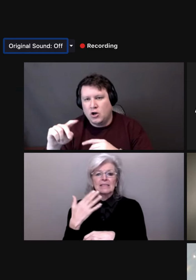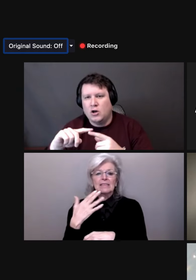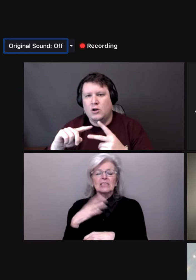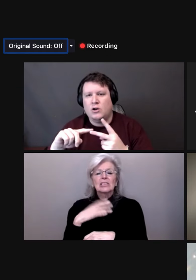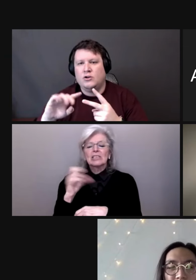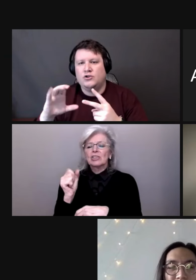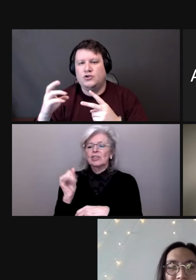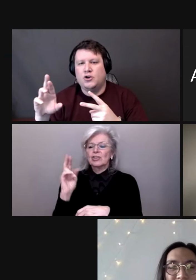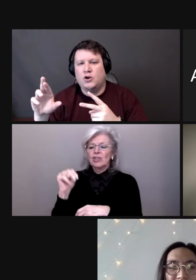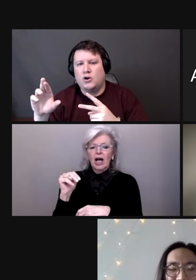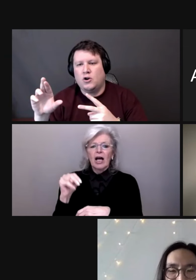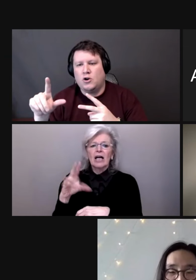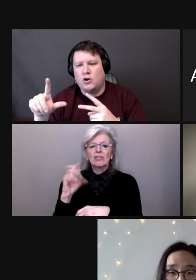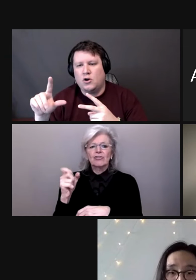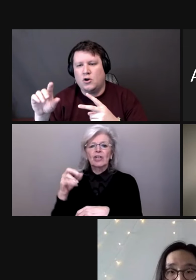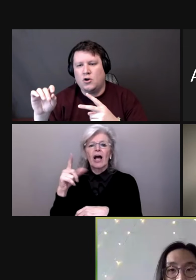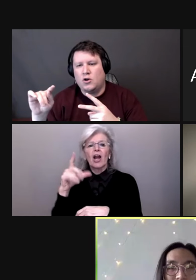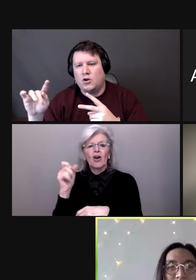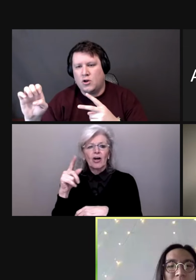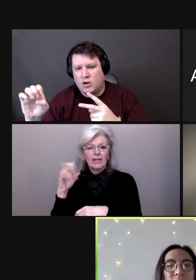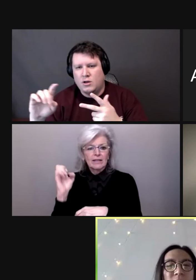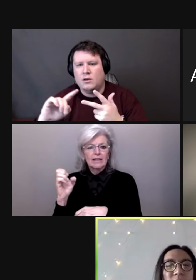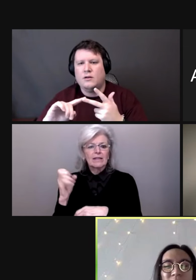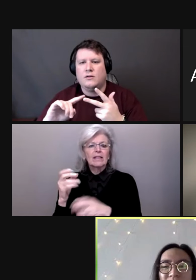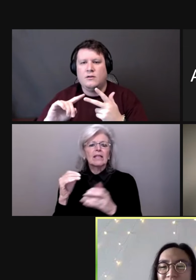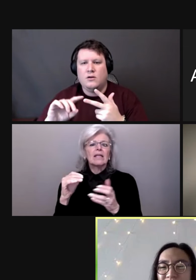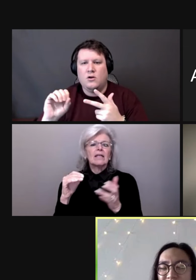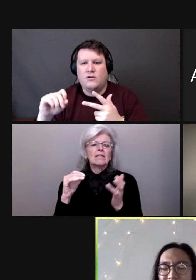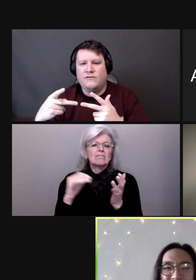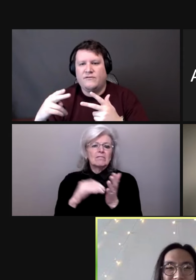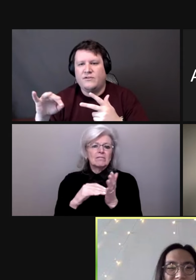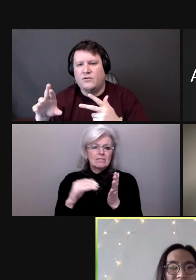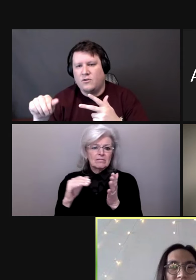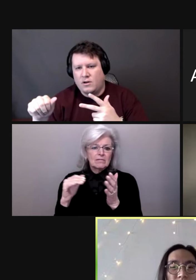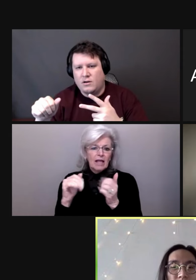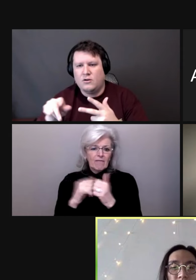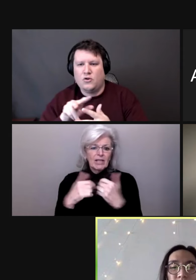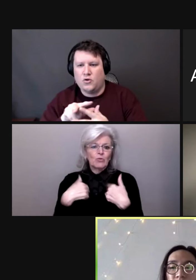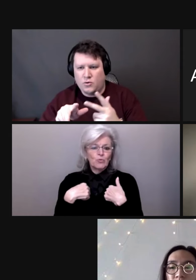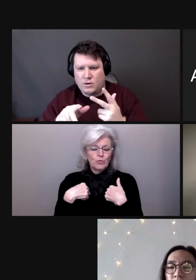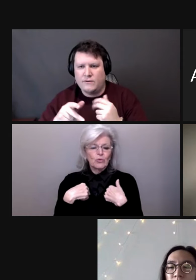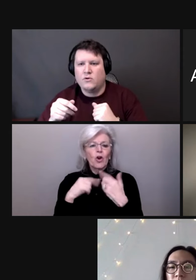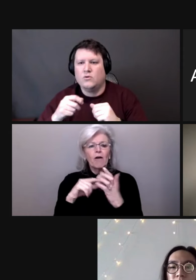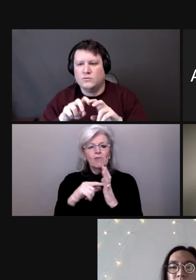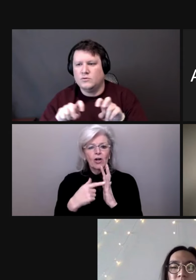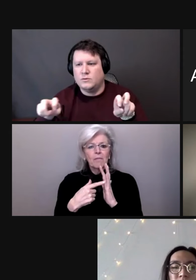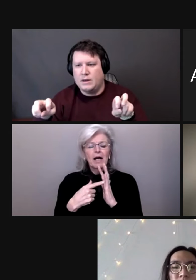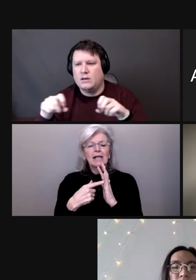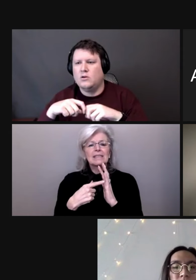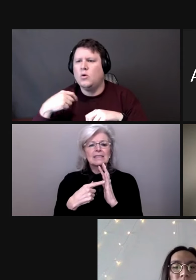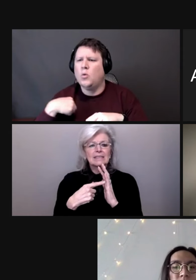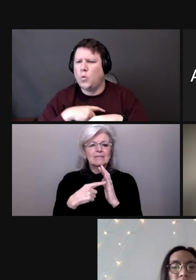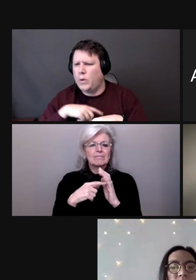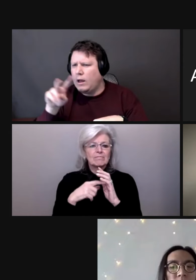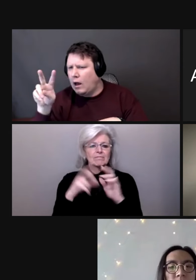Charlotte de nouveau avec nous. Et donc, on va commencer notre panel.